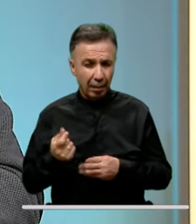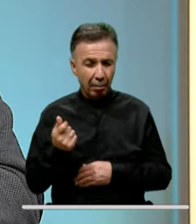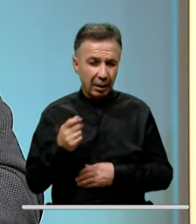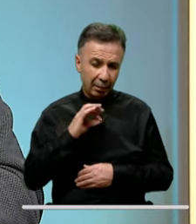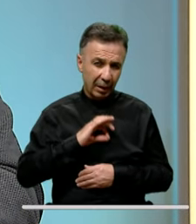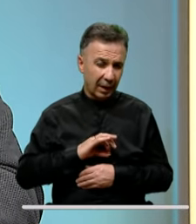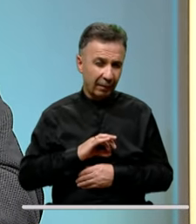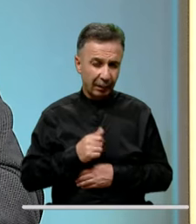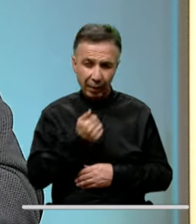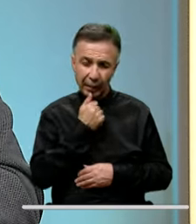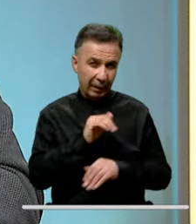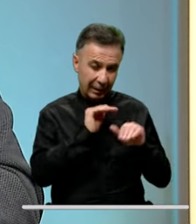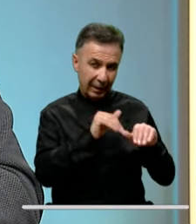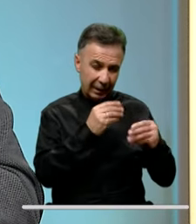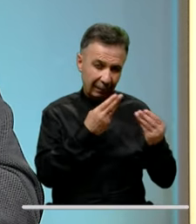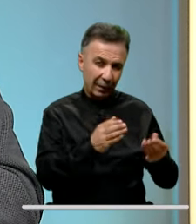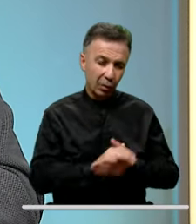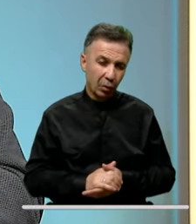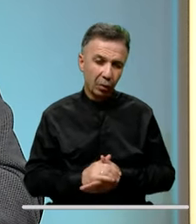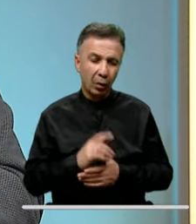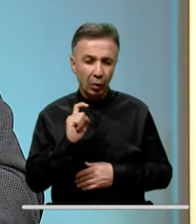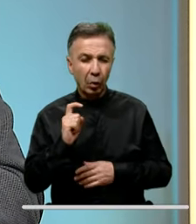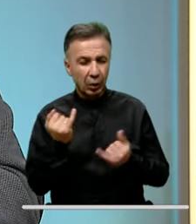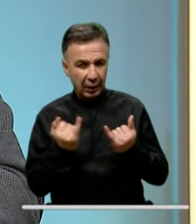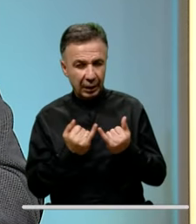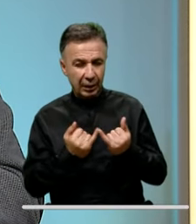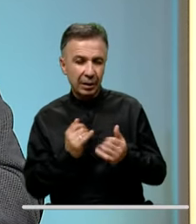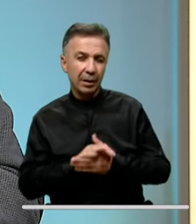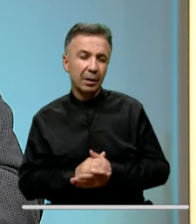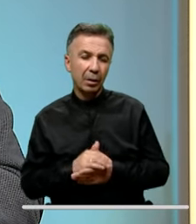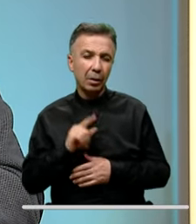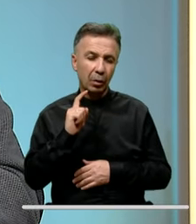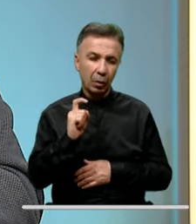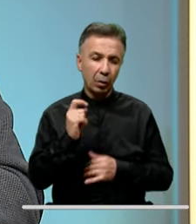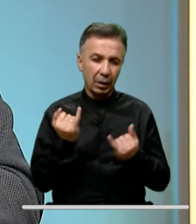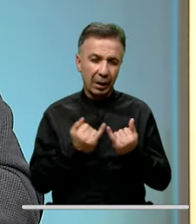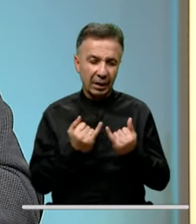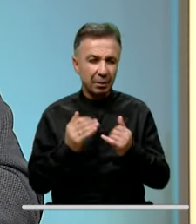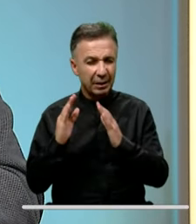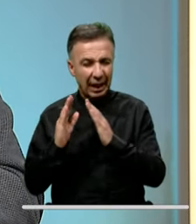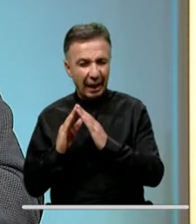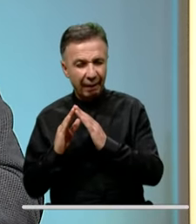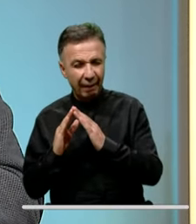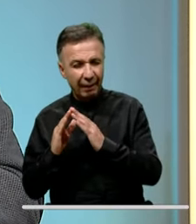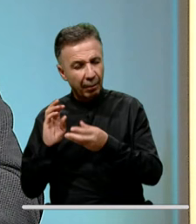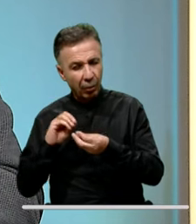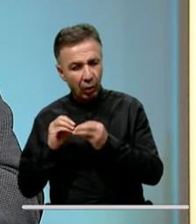manevi destek olduğumuz halde 9 kardeşiz biz. 9 kardeşin hanesinde de sıkıntı var hocam.